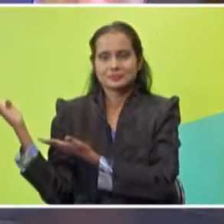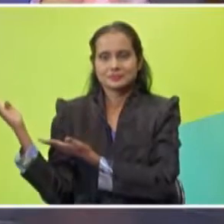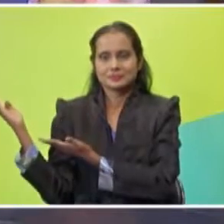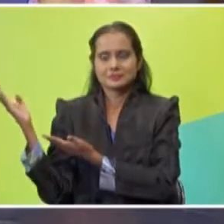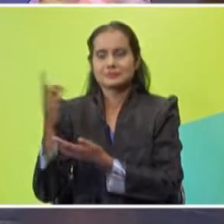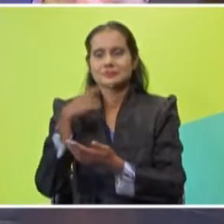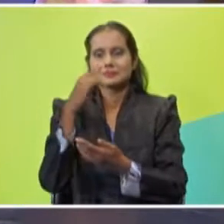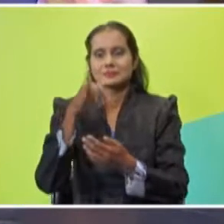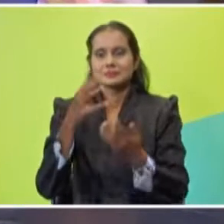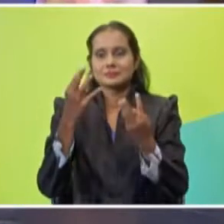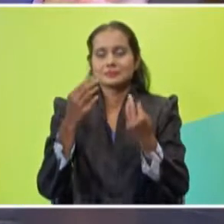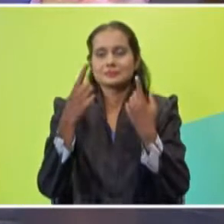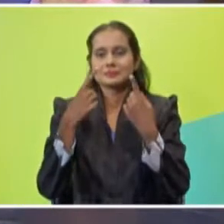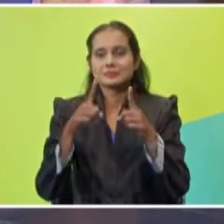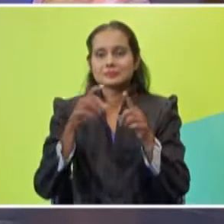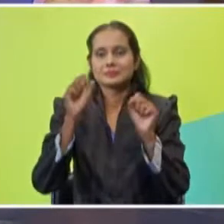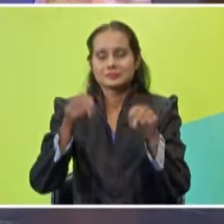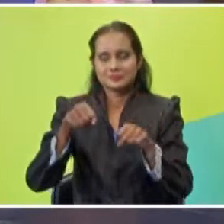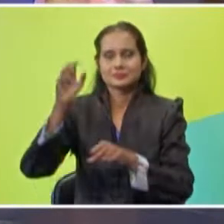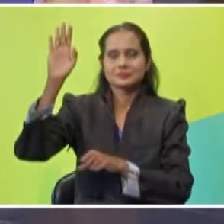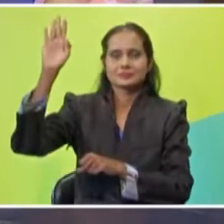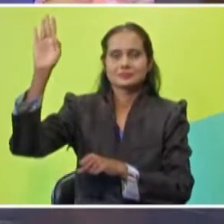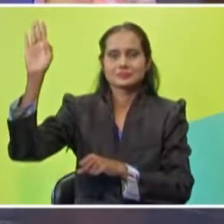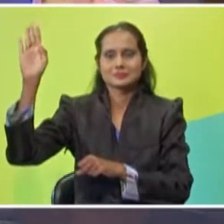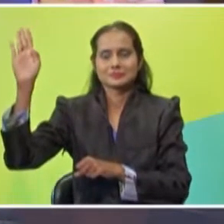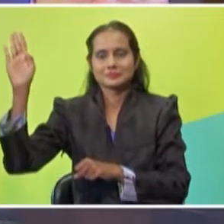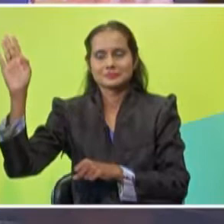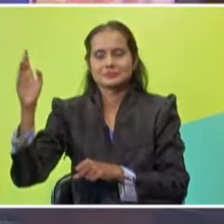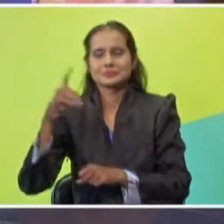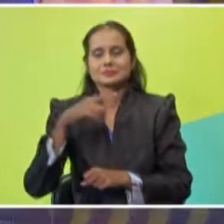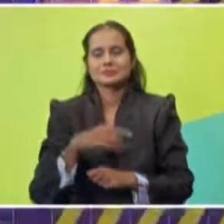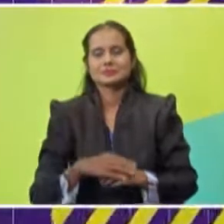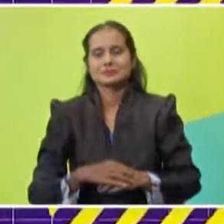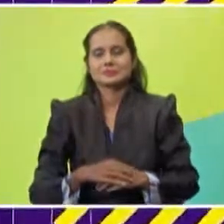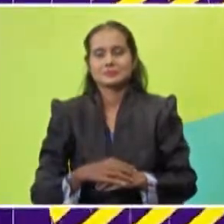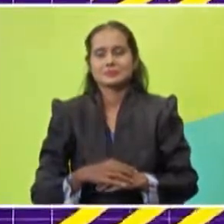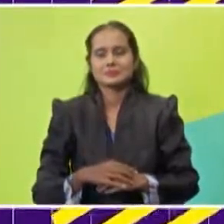pantun cewek gua bilang Beli Banten di rumah pun